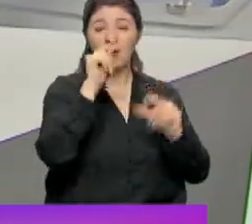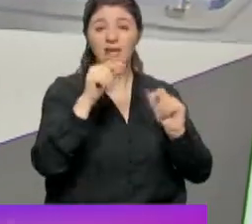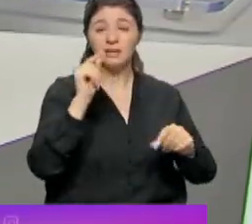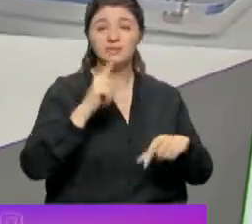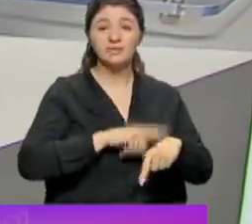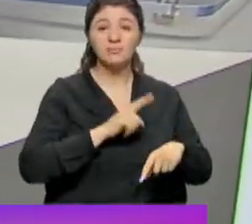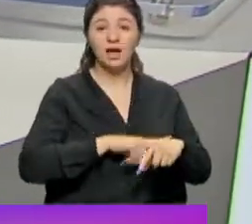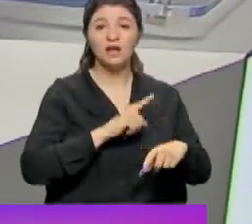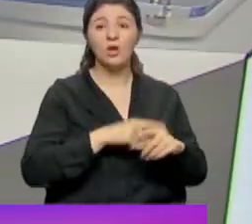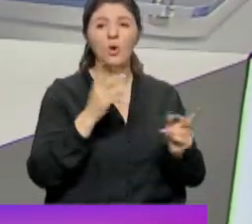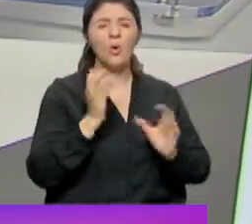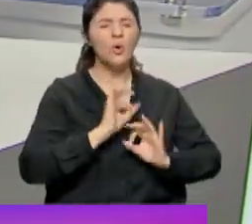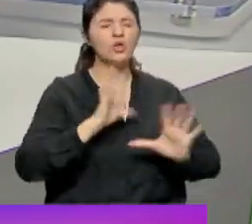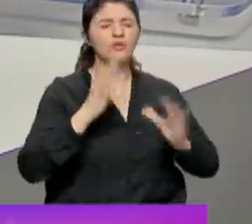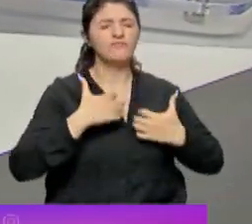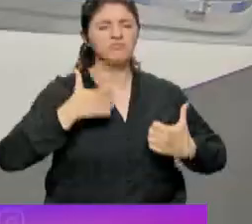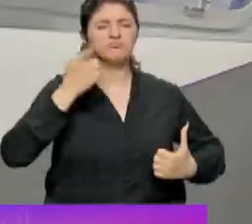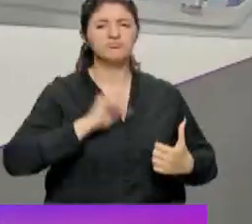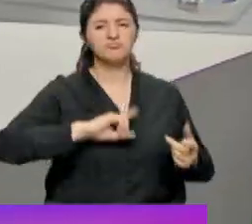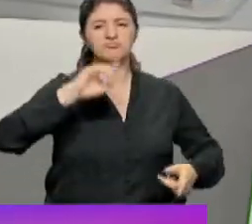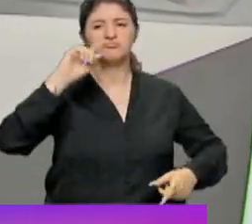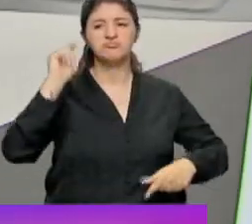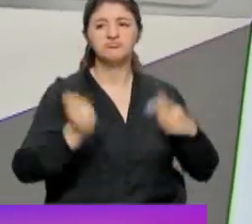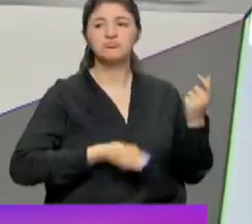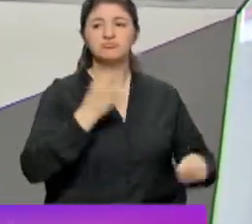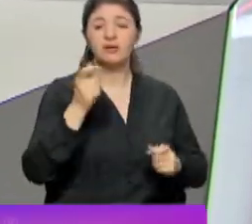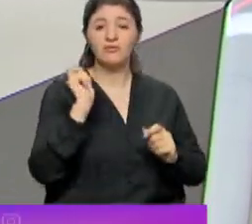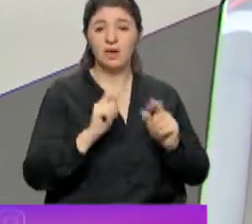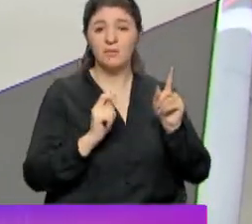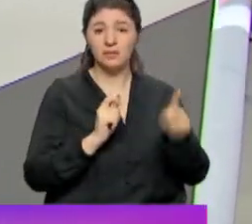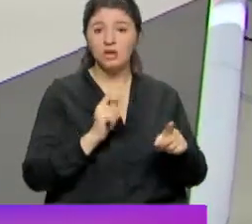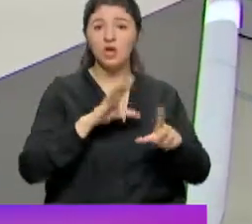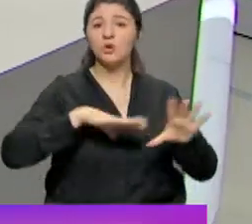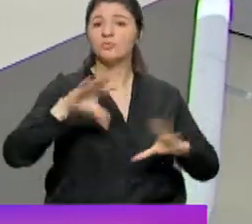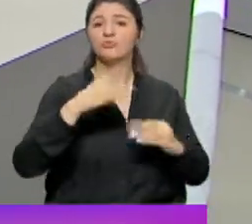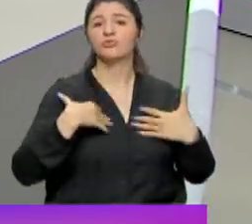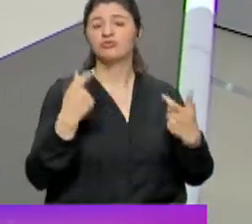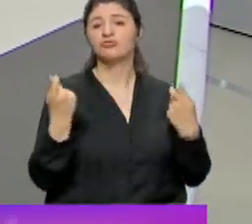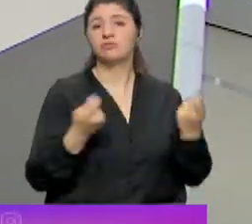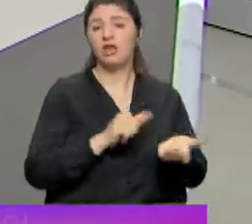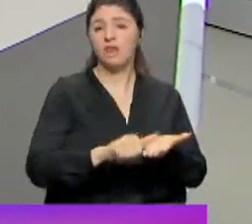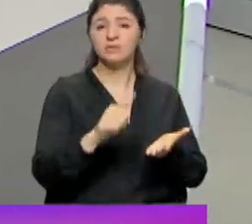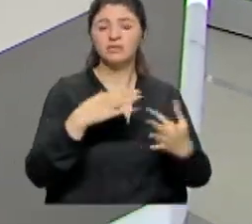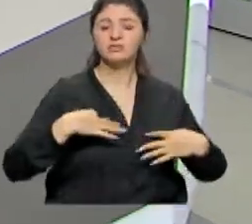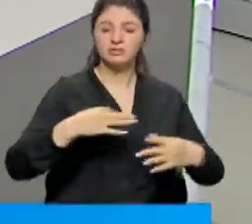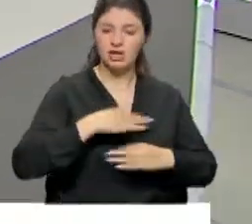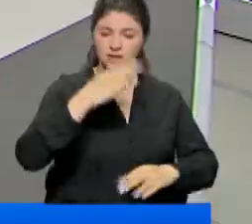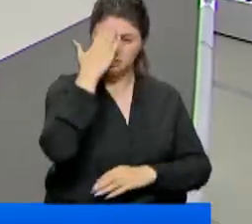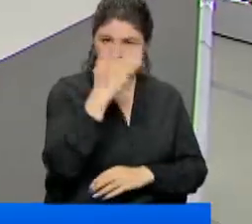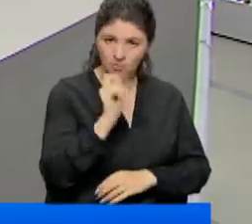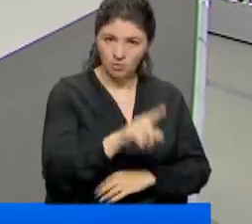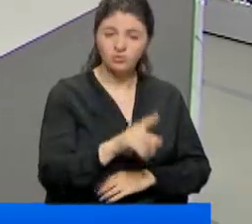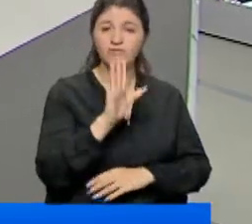pandemi döneminde olağanüstü fedakârca görev yapan bütün sağlık çalışanlarını saygıyla